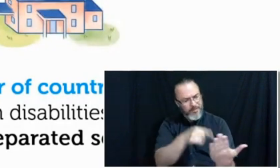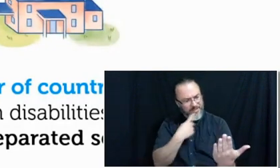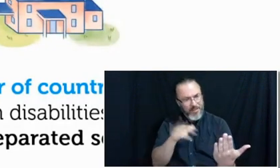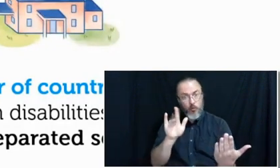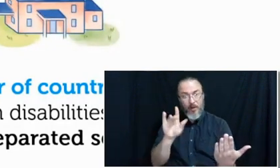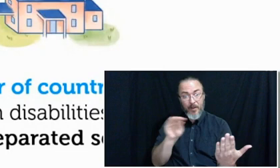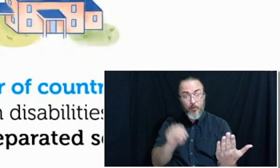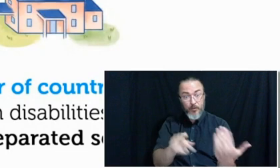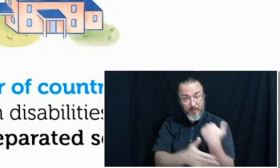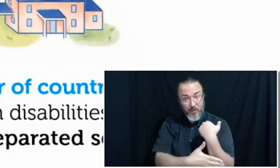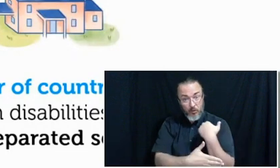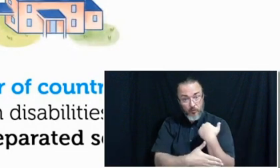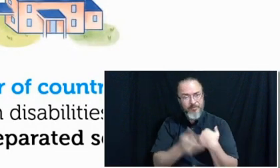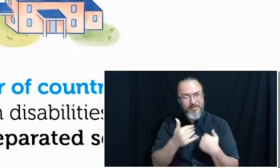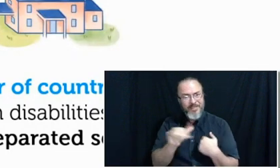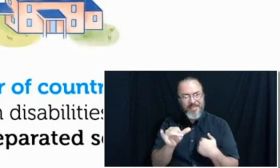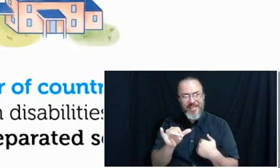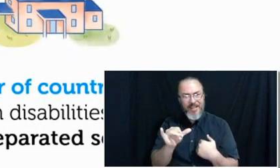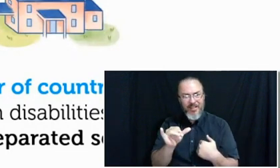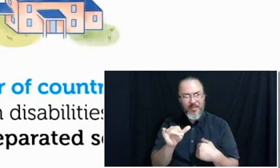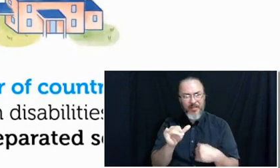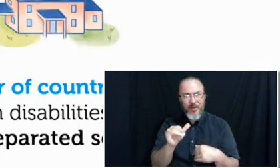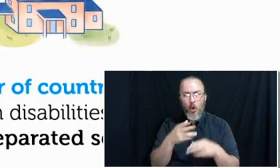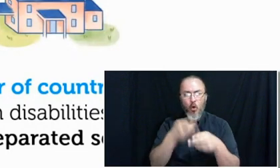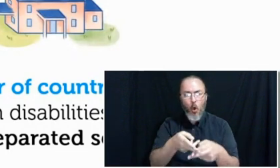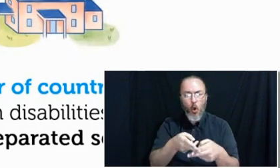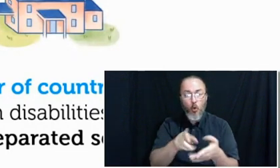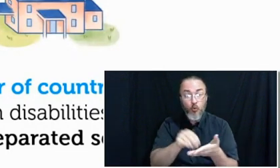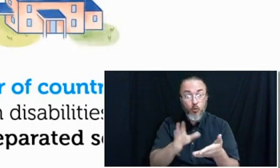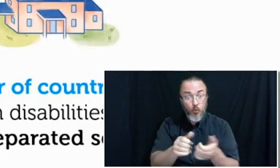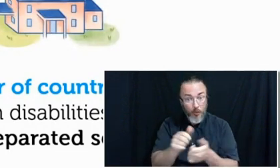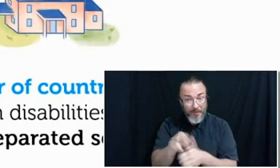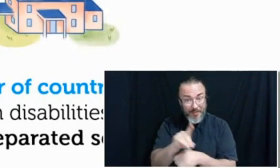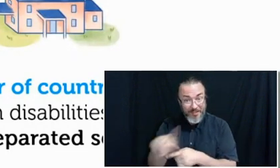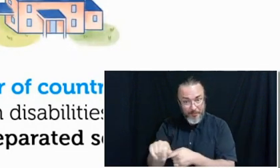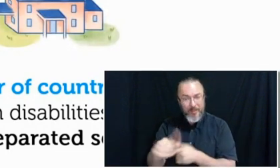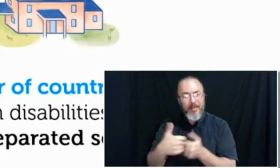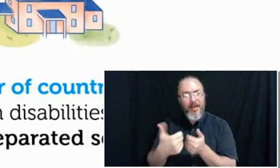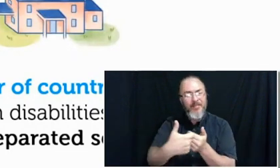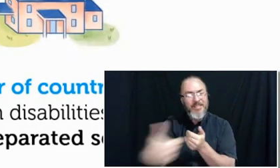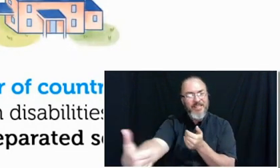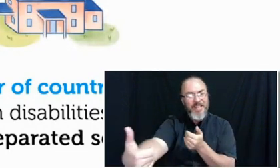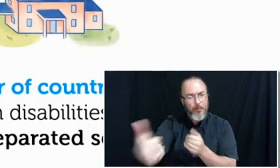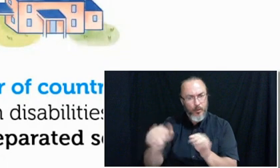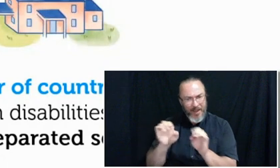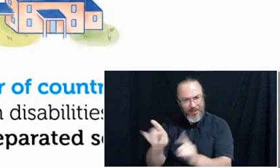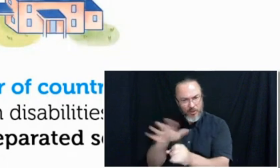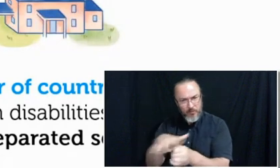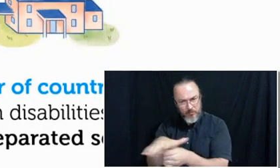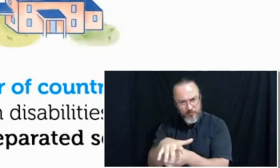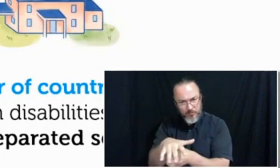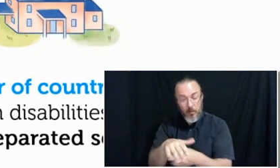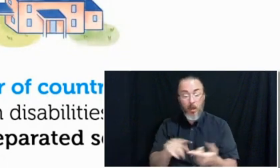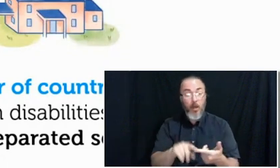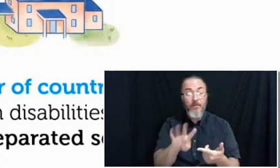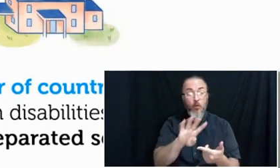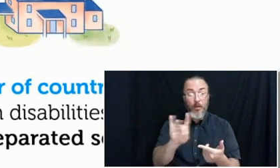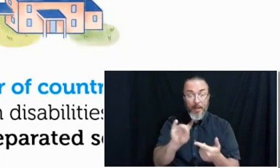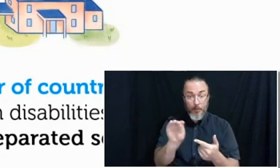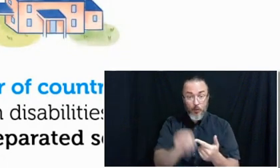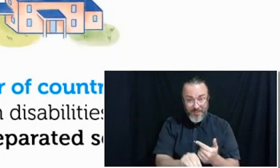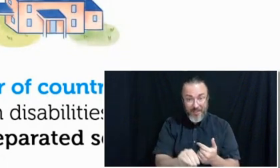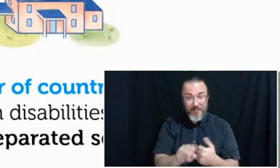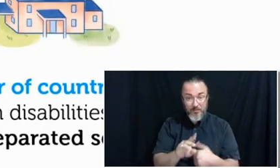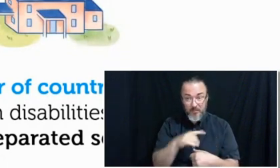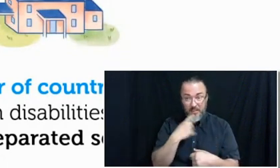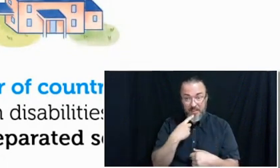pays continuent de prévoir que les enfants handicapés soient éduqués dans des environnements séparés. 48% de pays demandent au